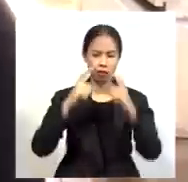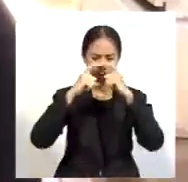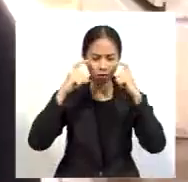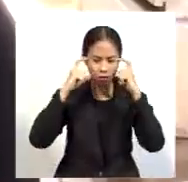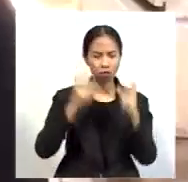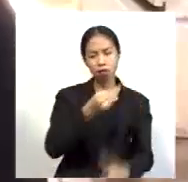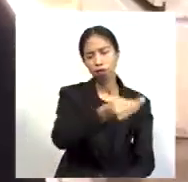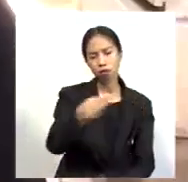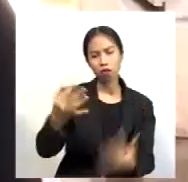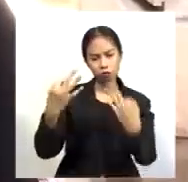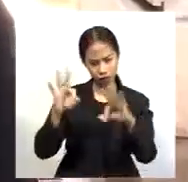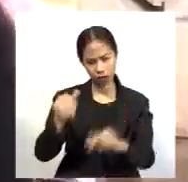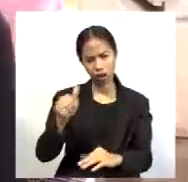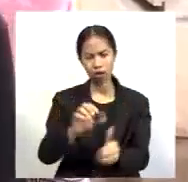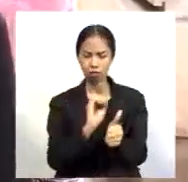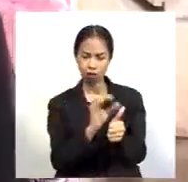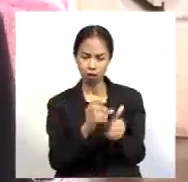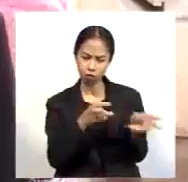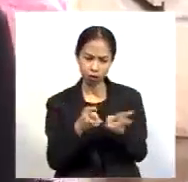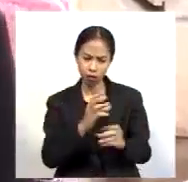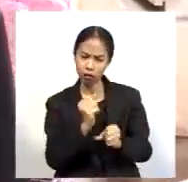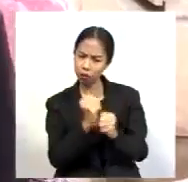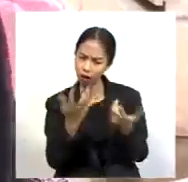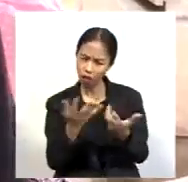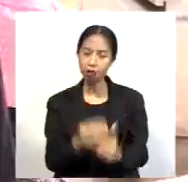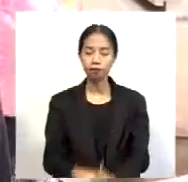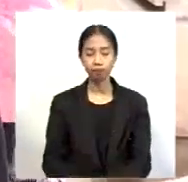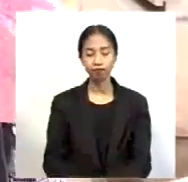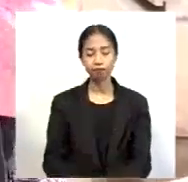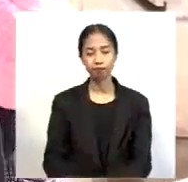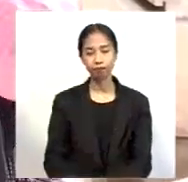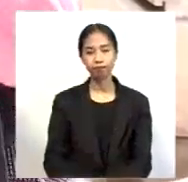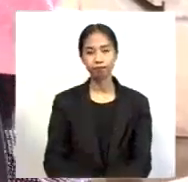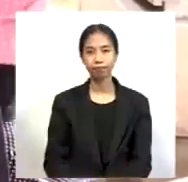หรือแบบแนะนำวิธีป้องกันให้มากกว่านี้